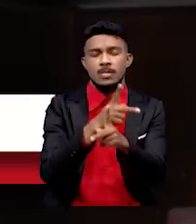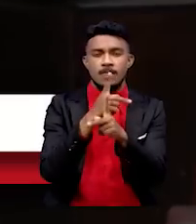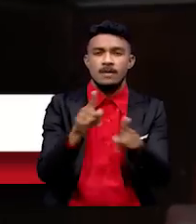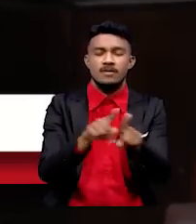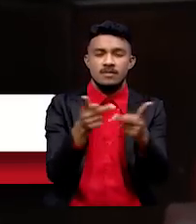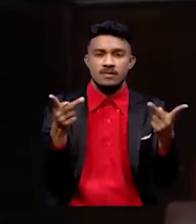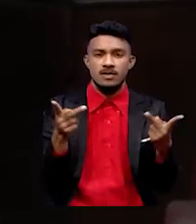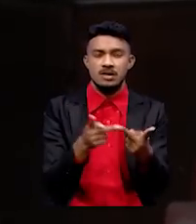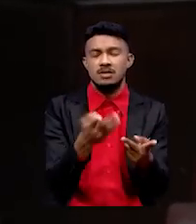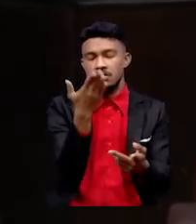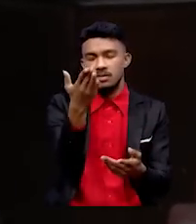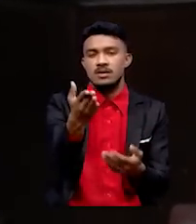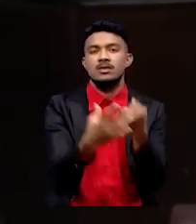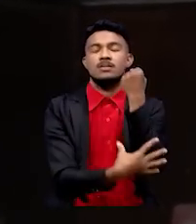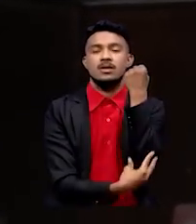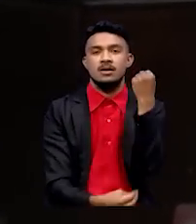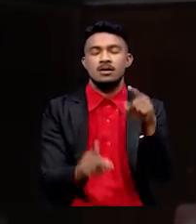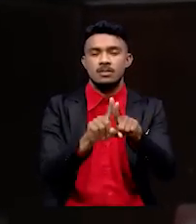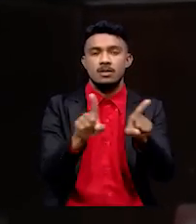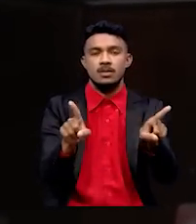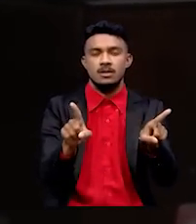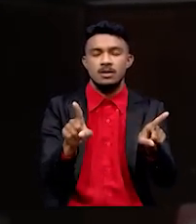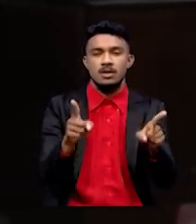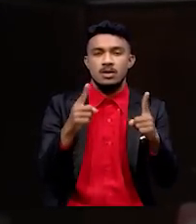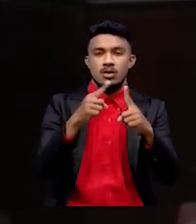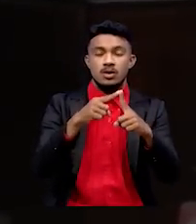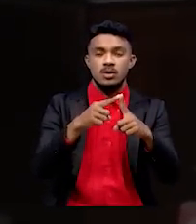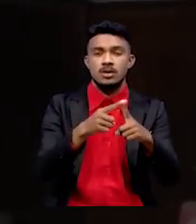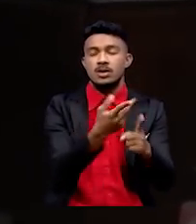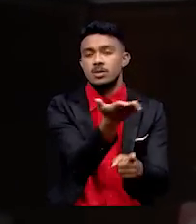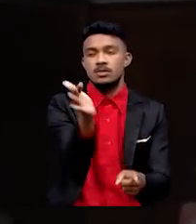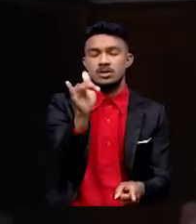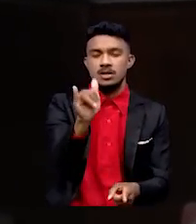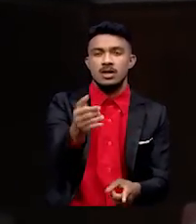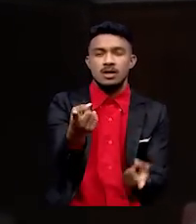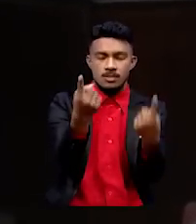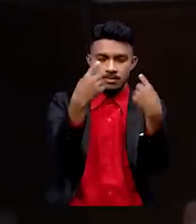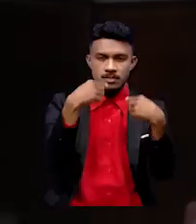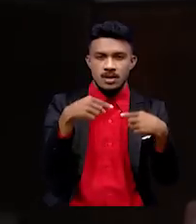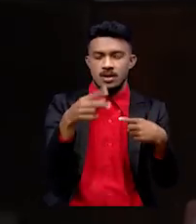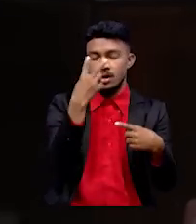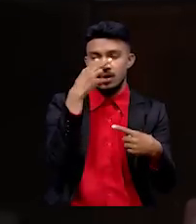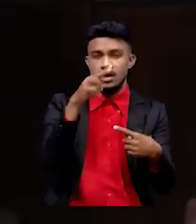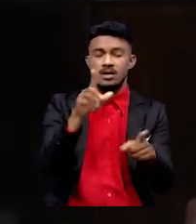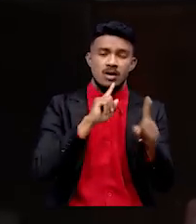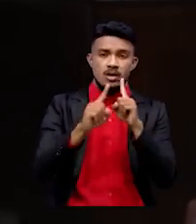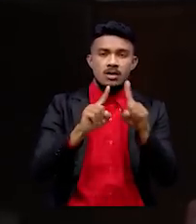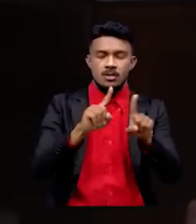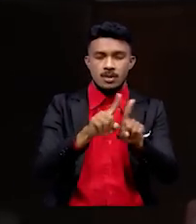tuni ni kuit laik mai be ohi ma kite bua sida foin mai hine be hato komentar ba mai